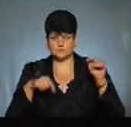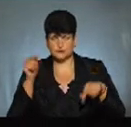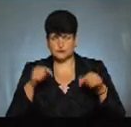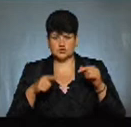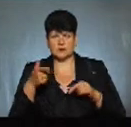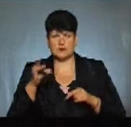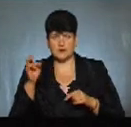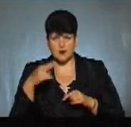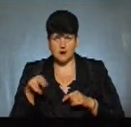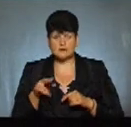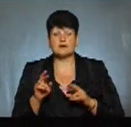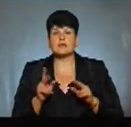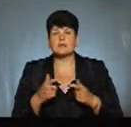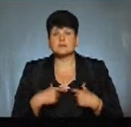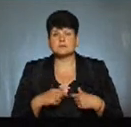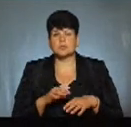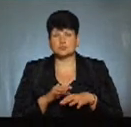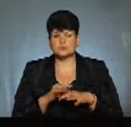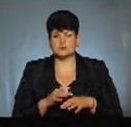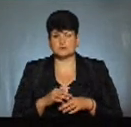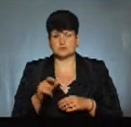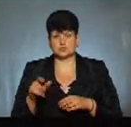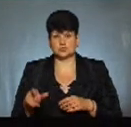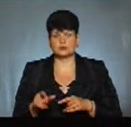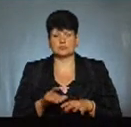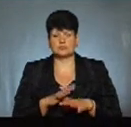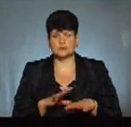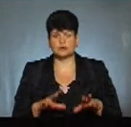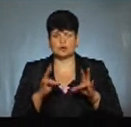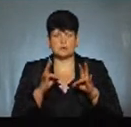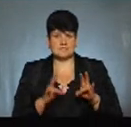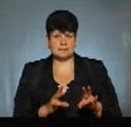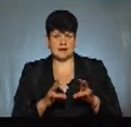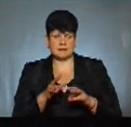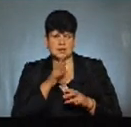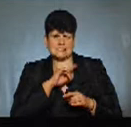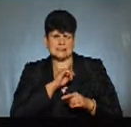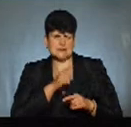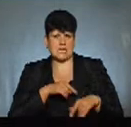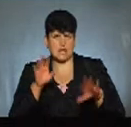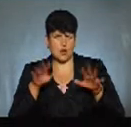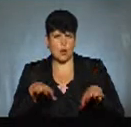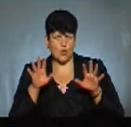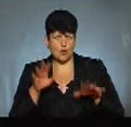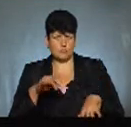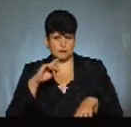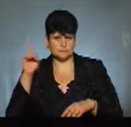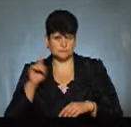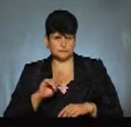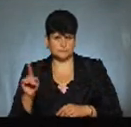град. Як поводитися жителям краю, щоб уникнути небезпеки саме під час сильних опадів, громовиці і